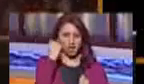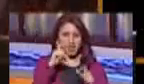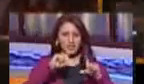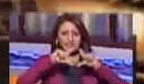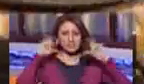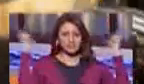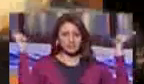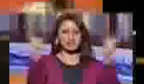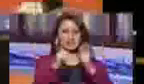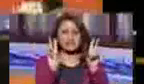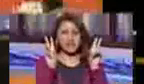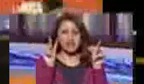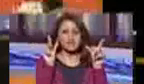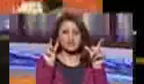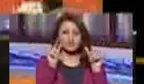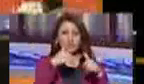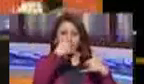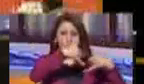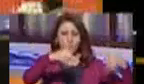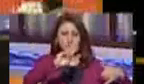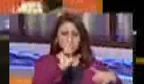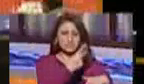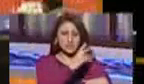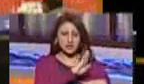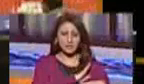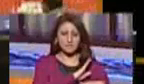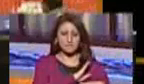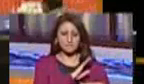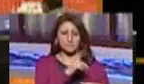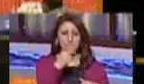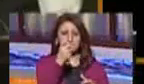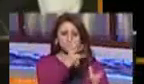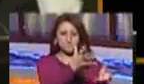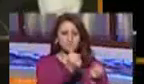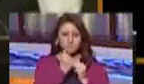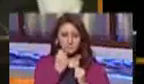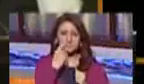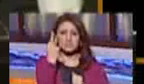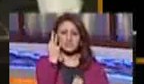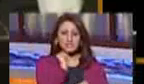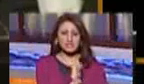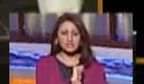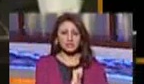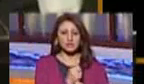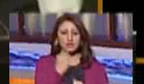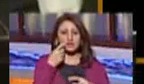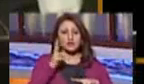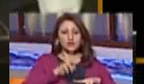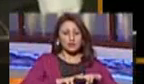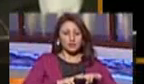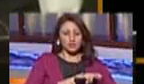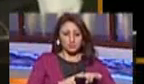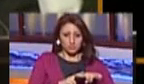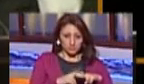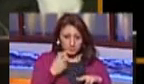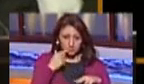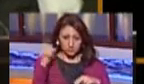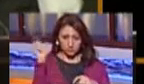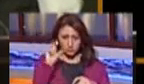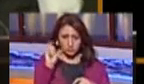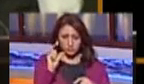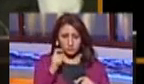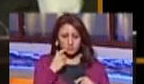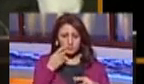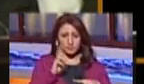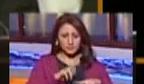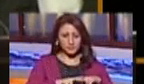التلفزيون المصري. بدأت أعمال اجتماع وزراء الخارجية للدول المشاركة في القمة الإسلامية المنعقدة بالقاهرة